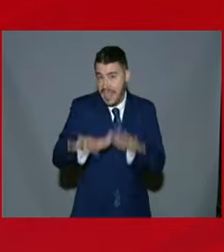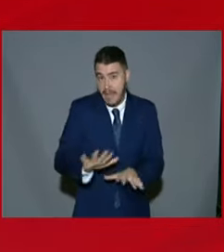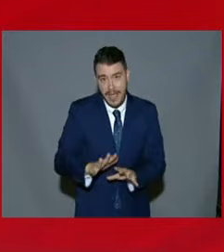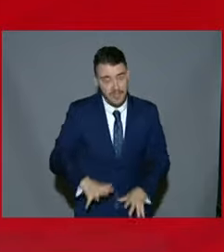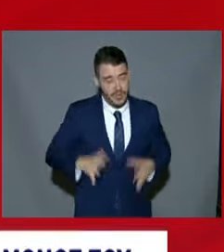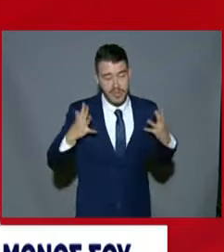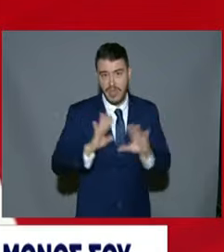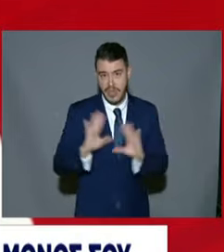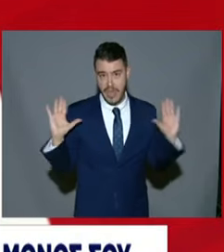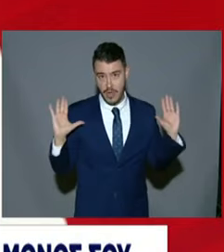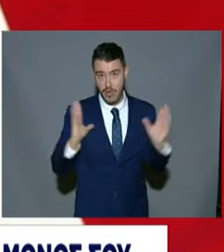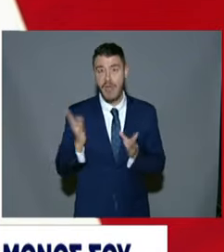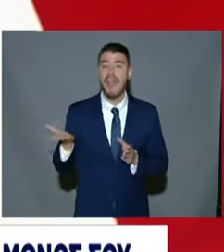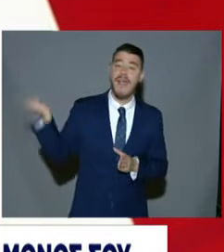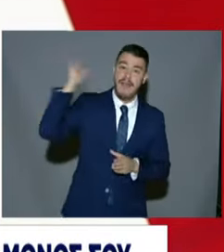Για τα περαιτέρω,